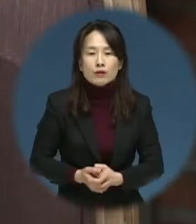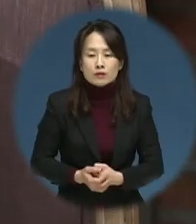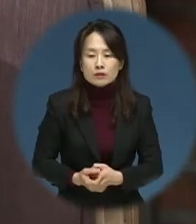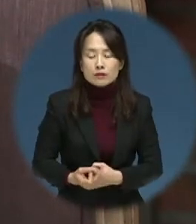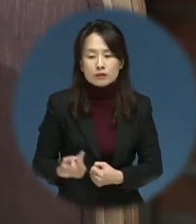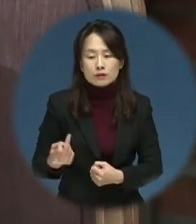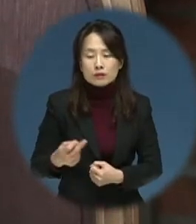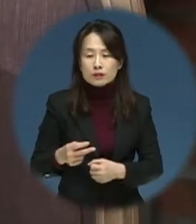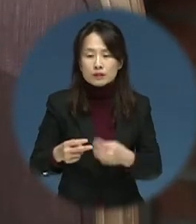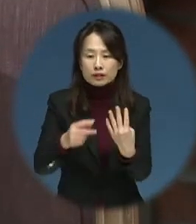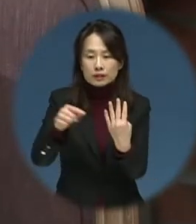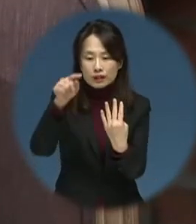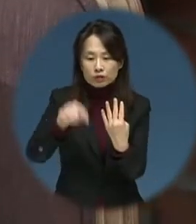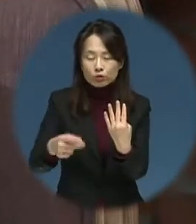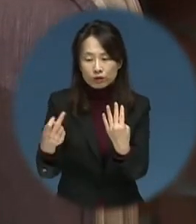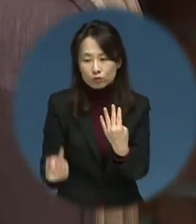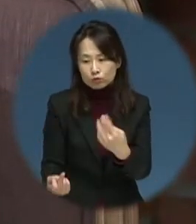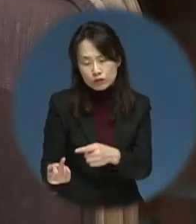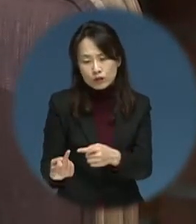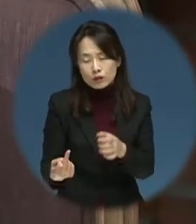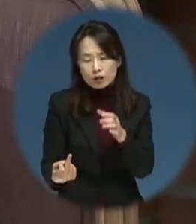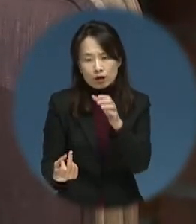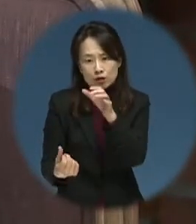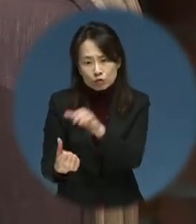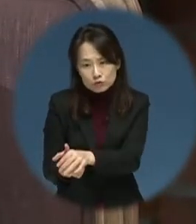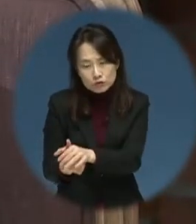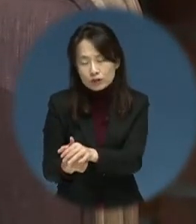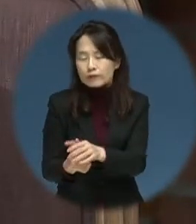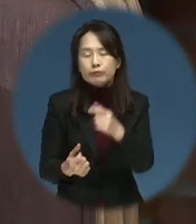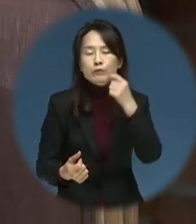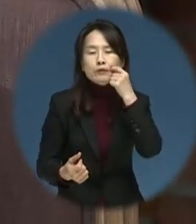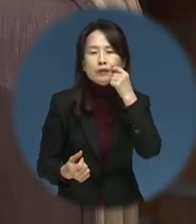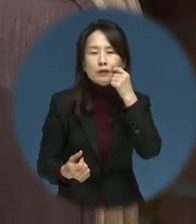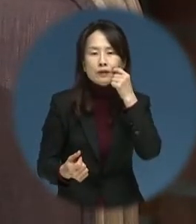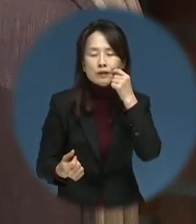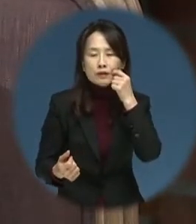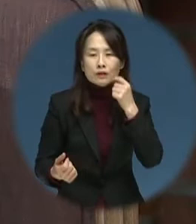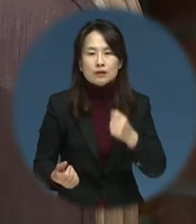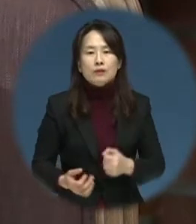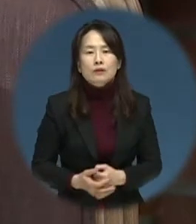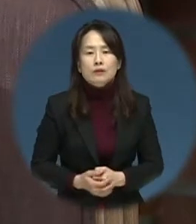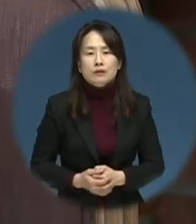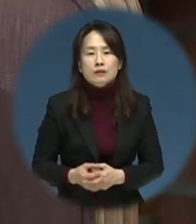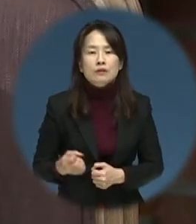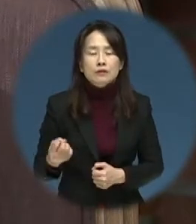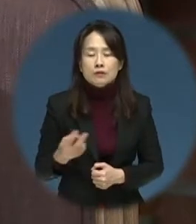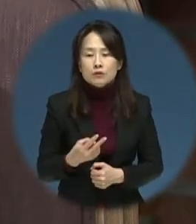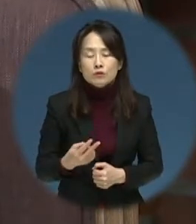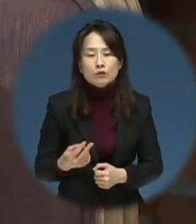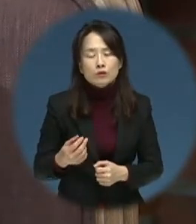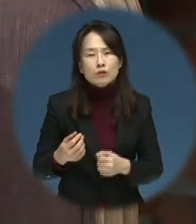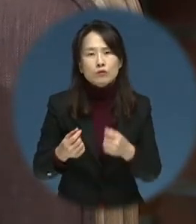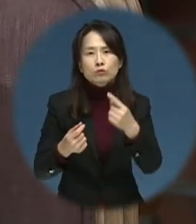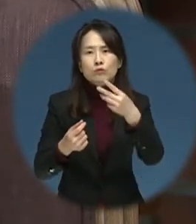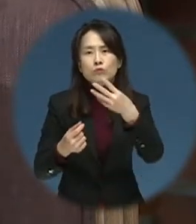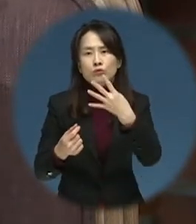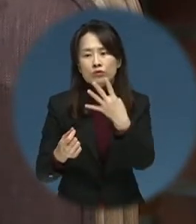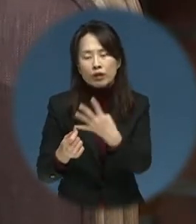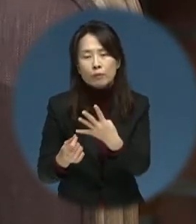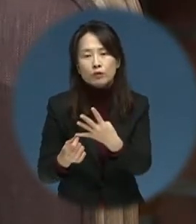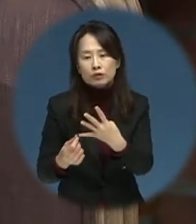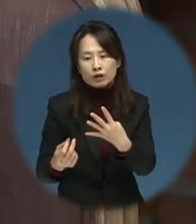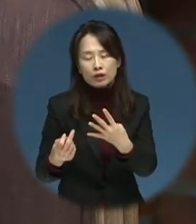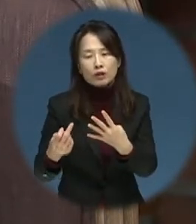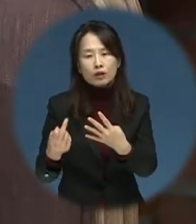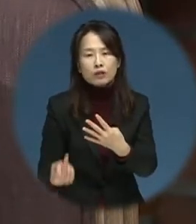거라고 믿었는데 후계자가 못 돼요. 그리고 나이가 상당히 들어서 네 번째 겨우 후계자가 되는데 5년도 안